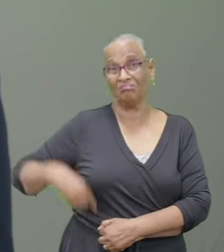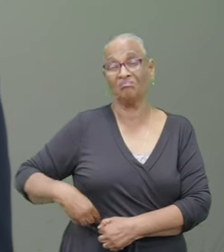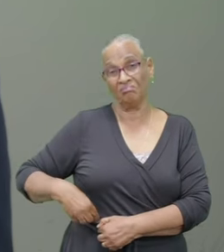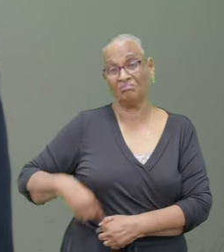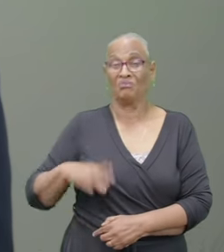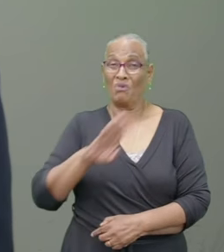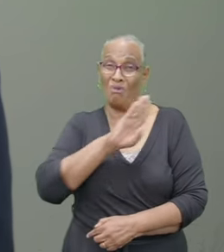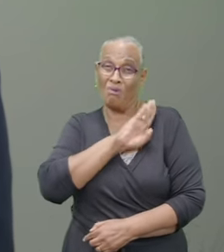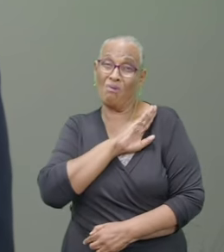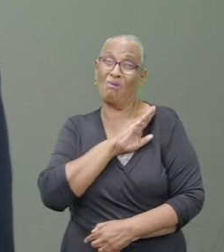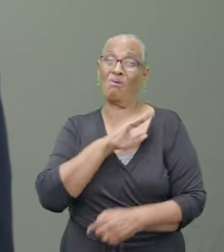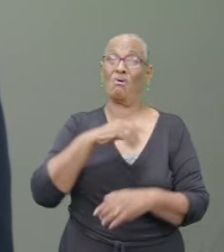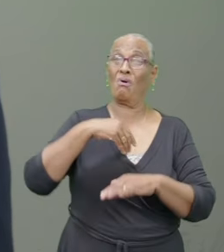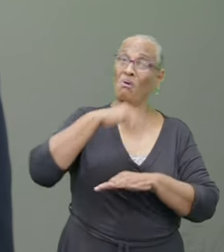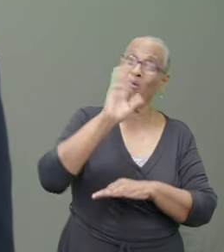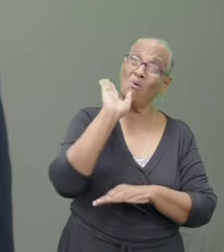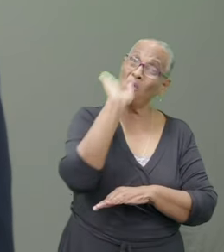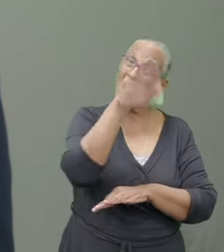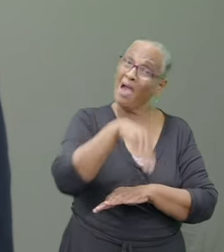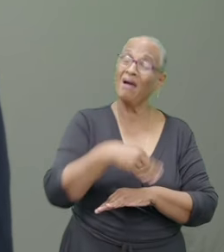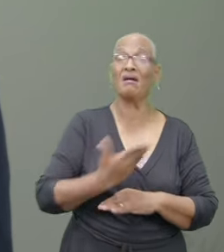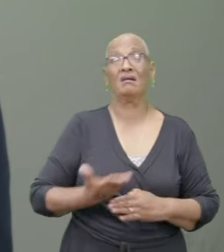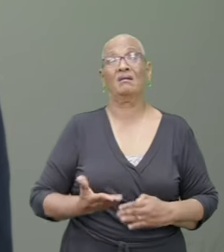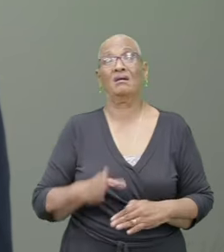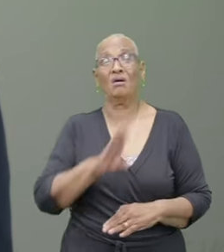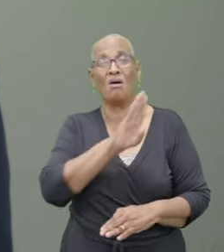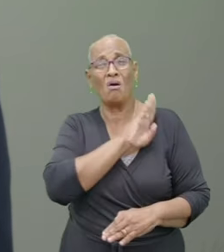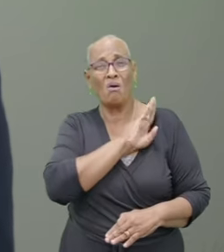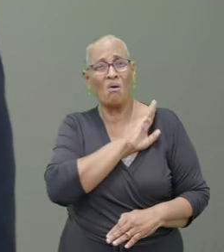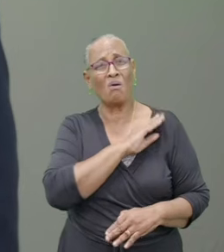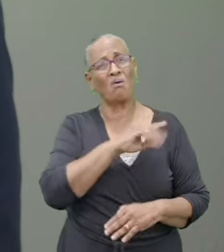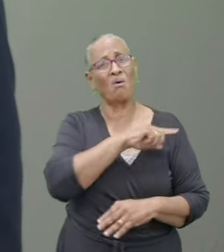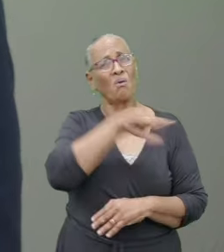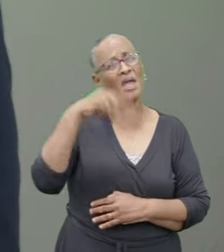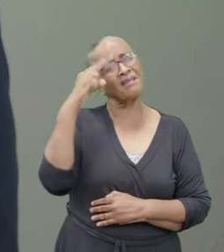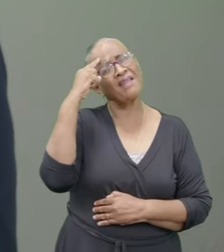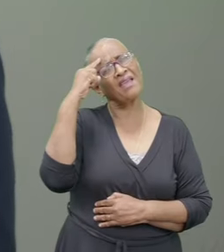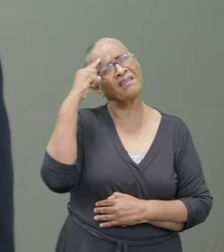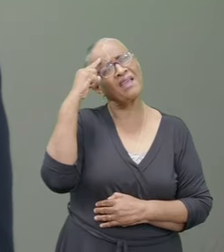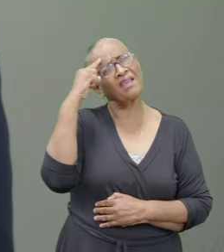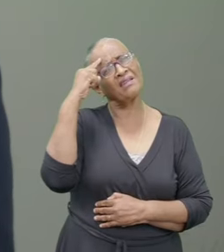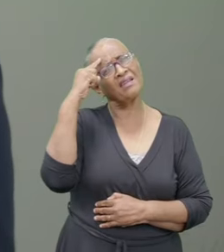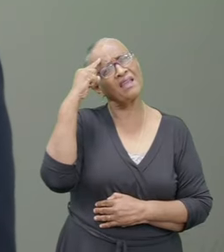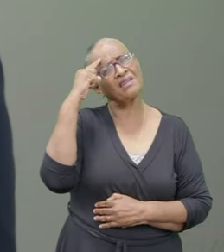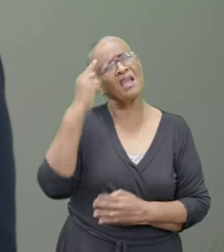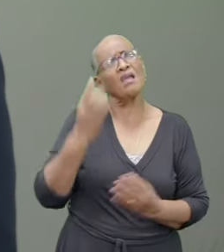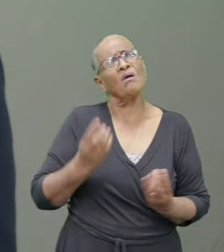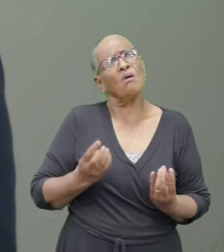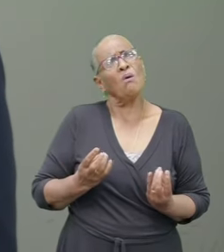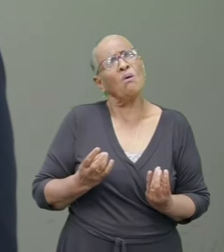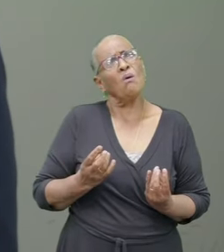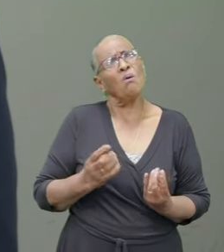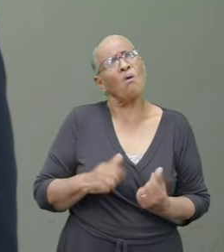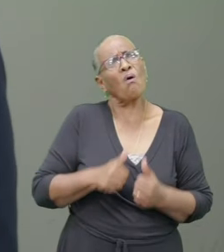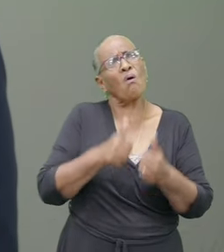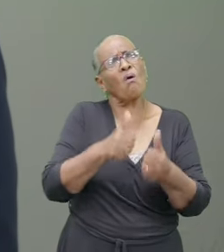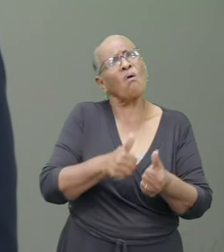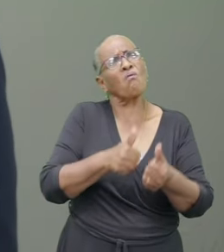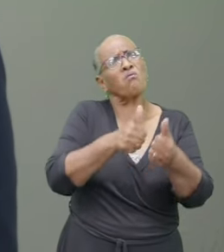En dat noopte ons uiteraard om verder te gaan nadenken over de gevolgen van